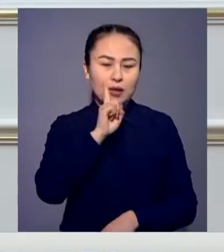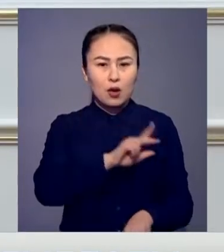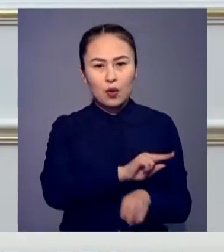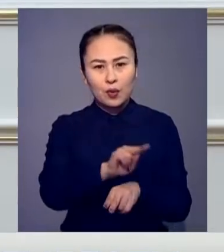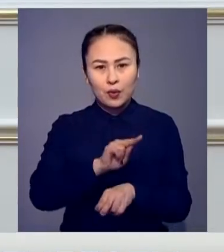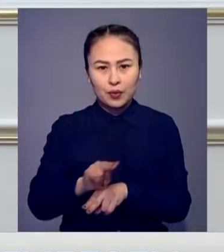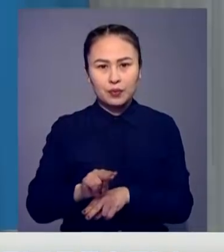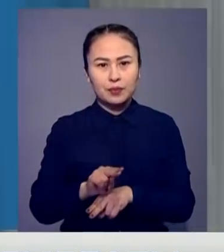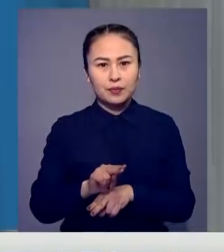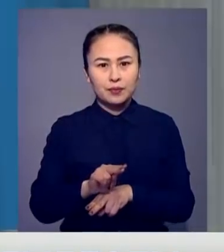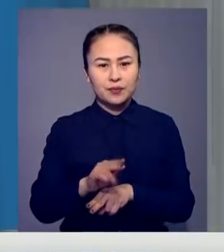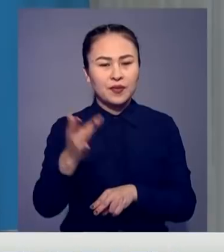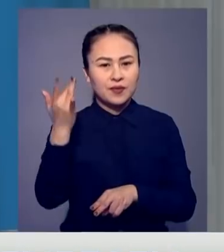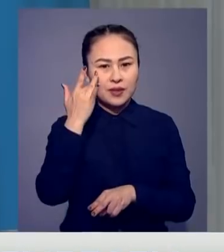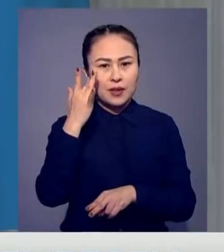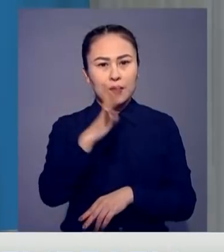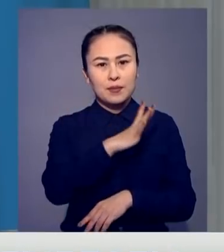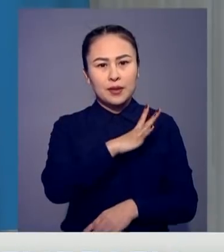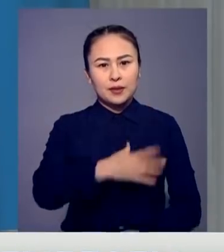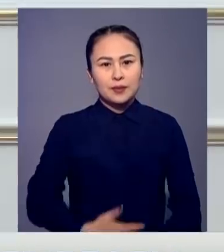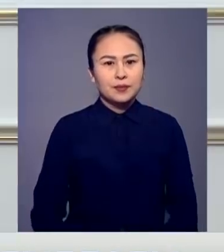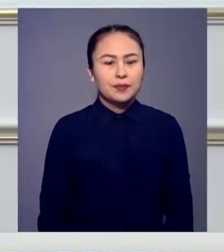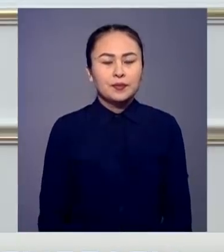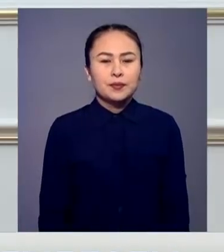дамуына үлесіңізді қоса беріңіз, деді елбасы.